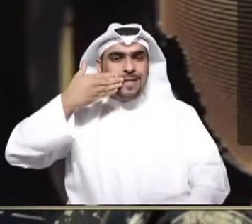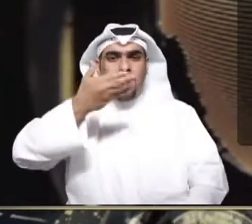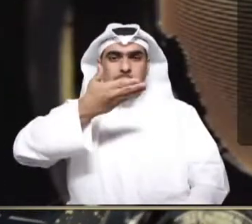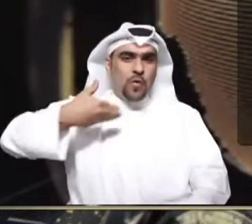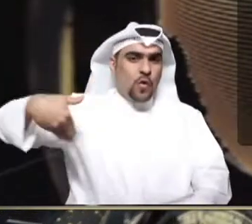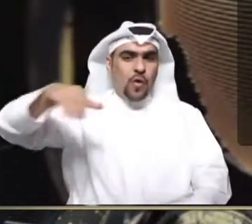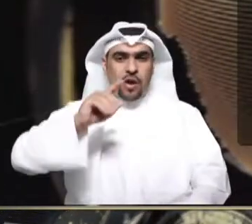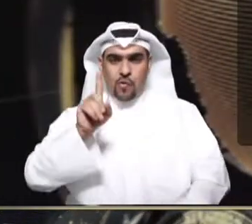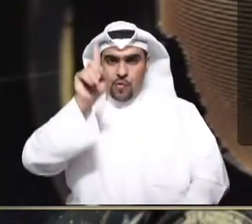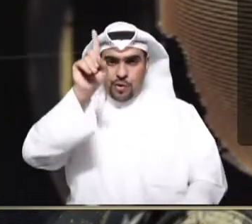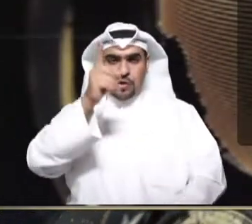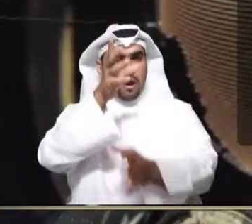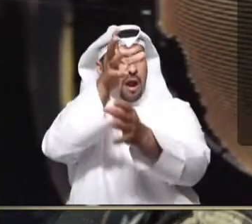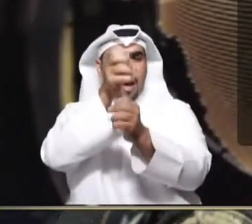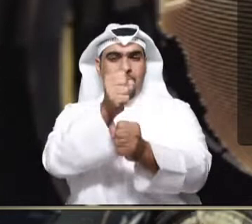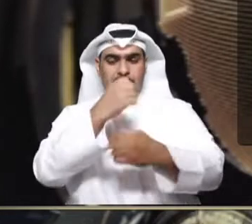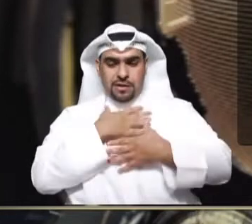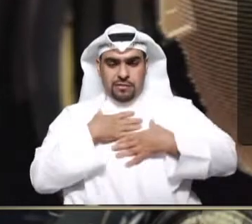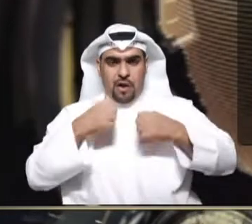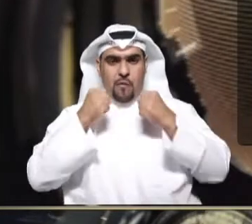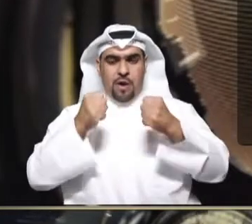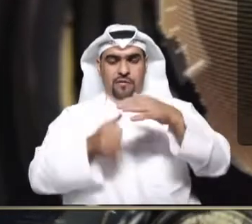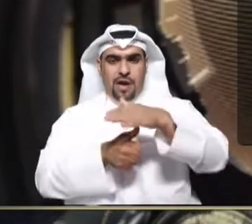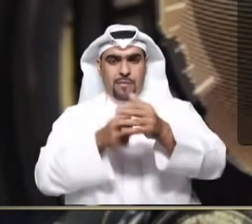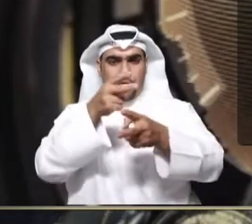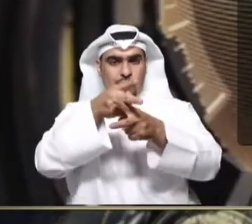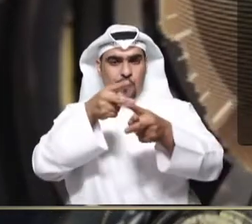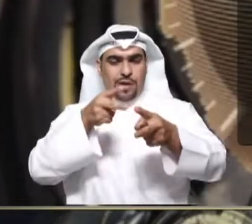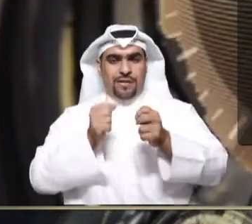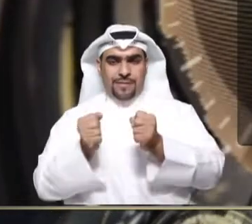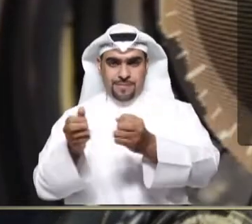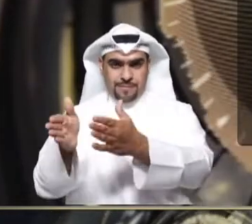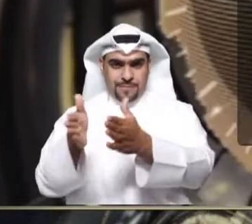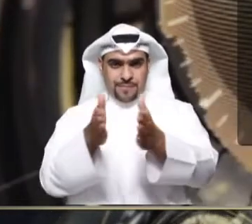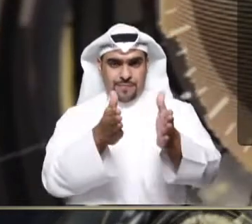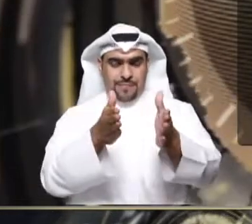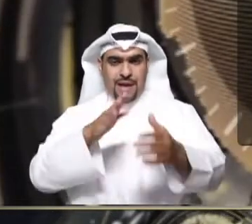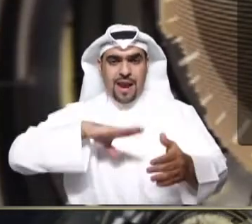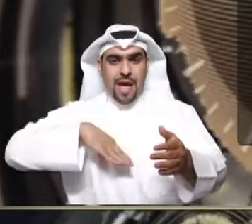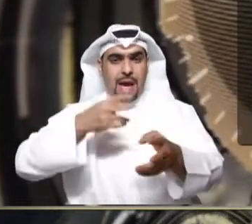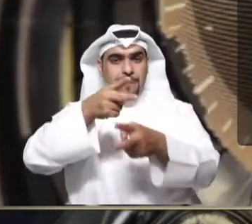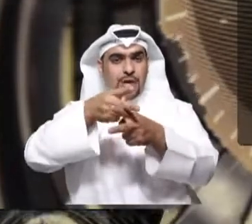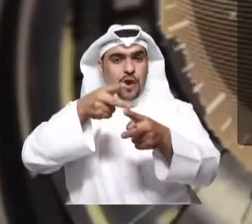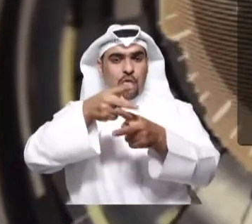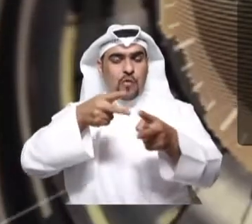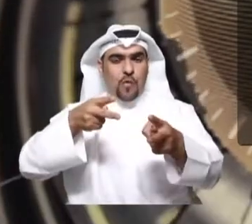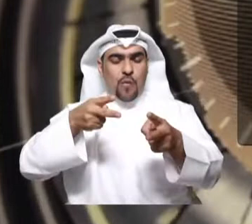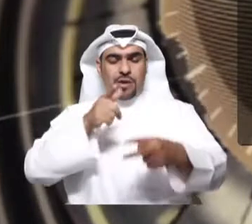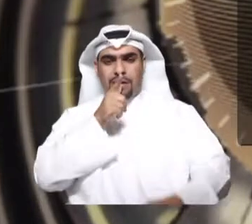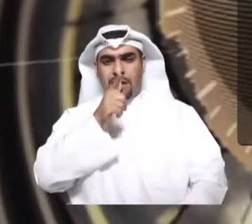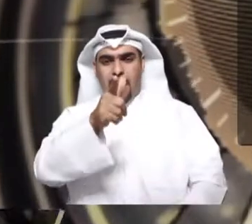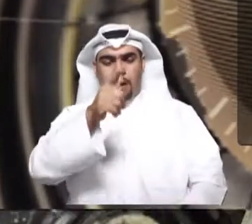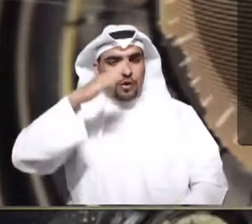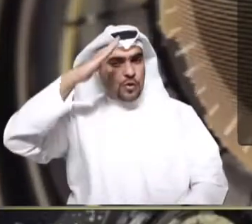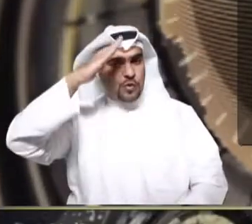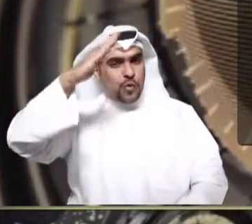على سموه رعاه الله موفور الصحة والعافية. وقد شكر سمو حفظه الله أخاه